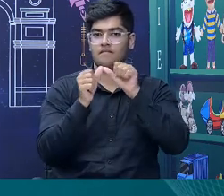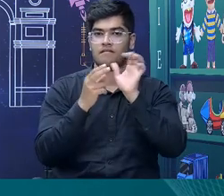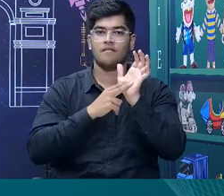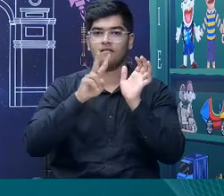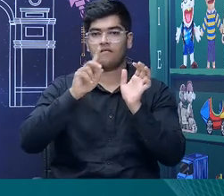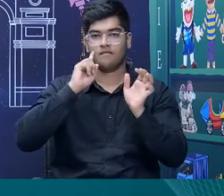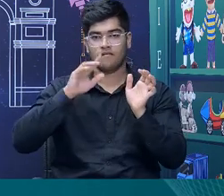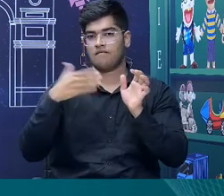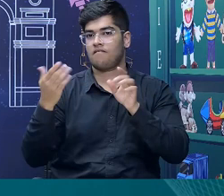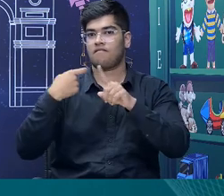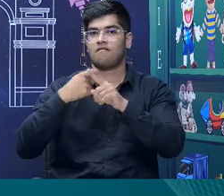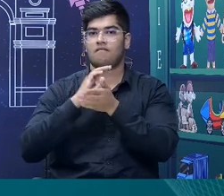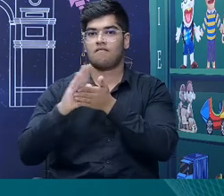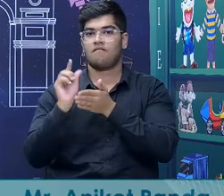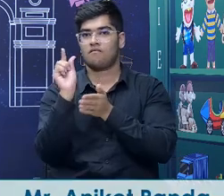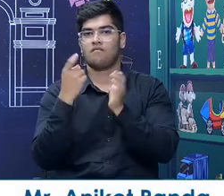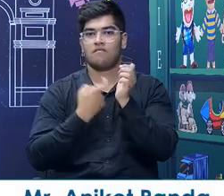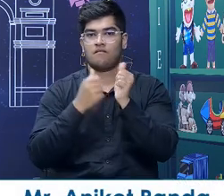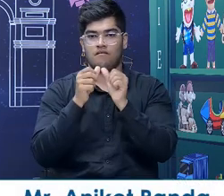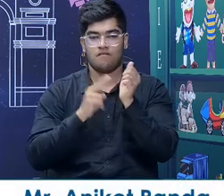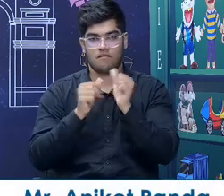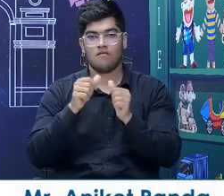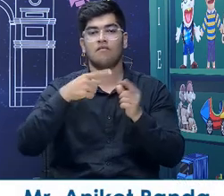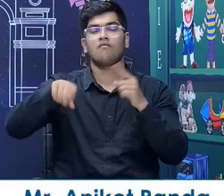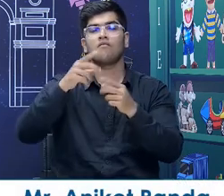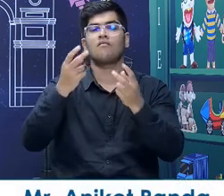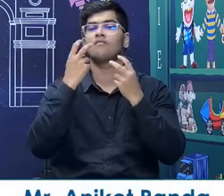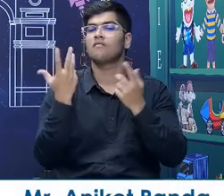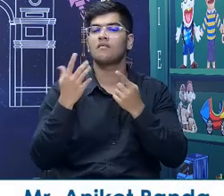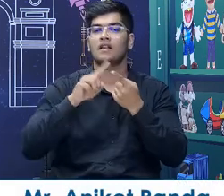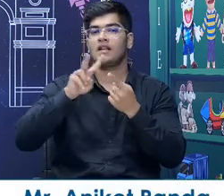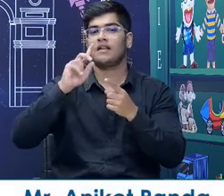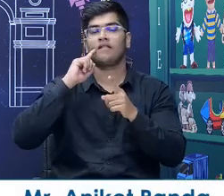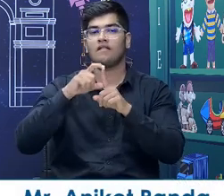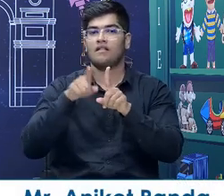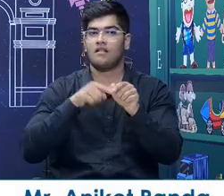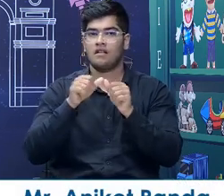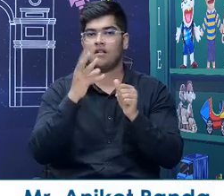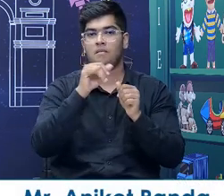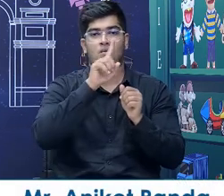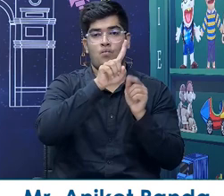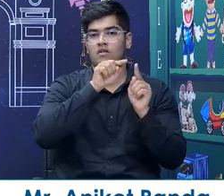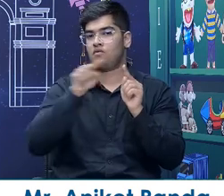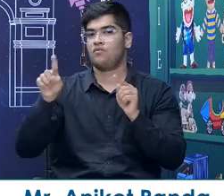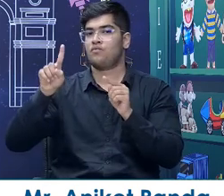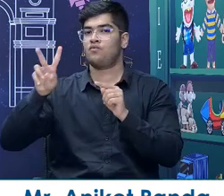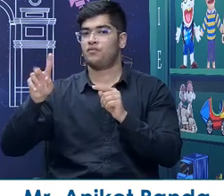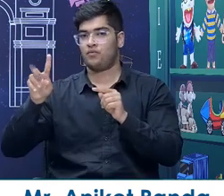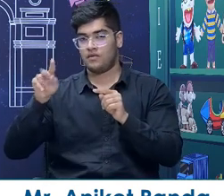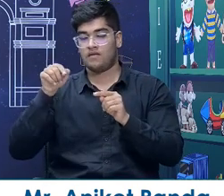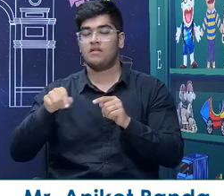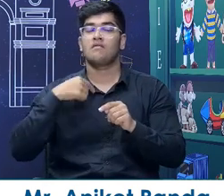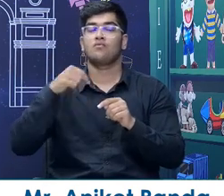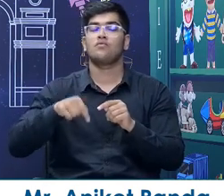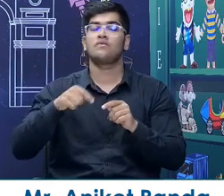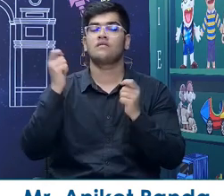आप देख रहे हैं आई विद्या चैनल नंबर ए एक से लेकर चैनल नंबर 12 तक आज का हमारा कार्यक्रम भी हद खास है क्योंकि हम बना